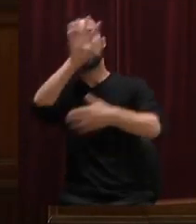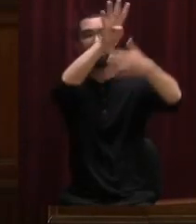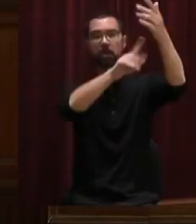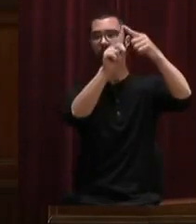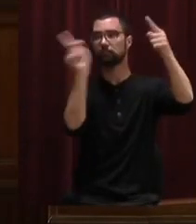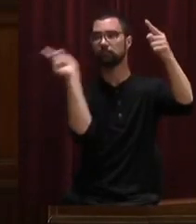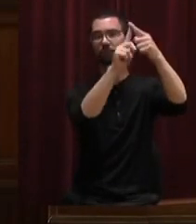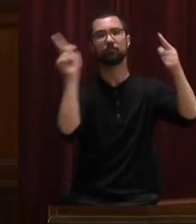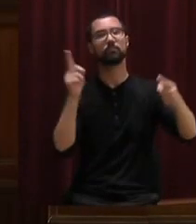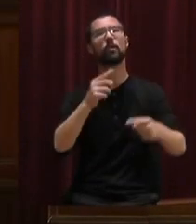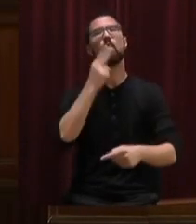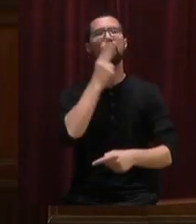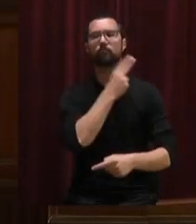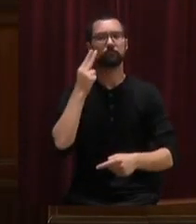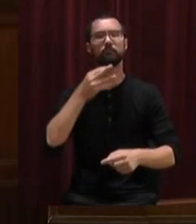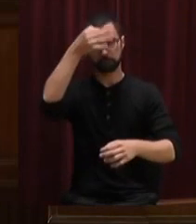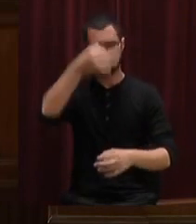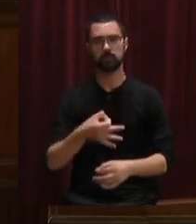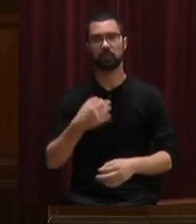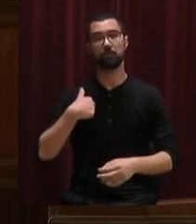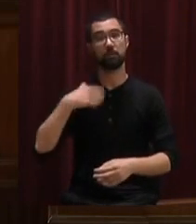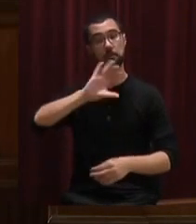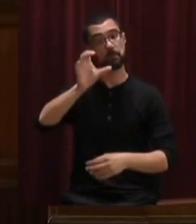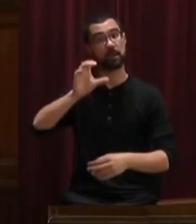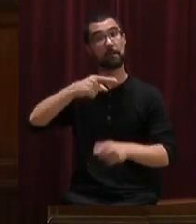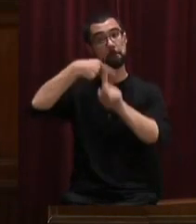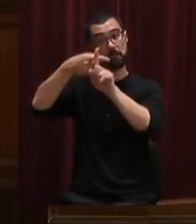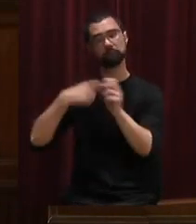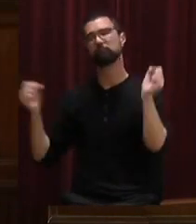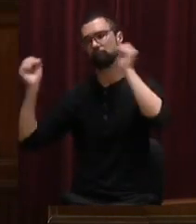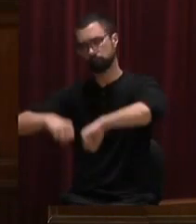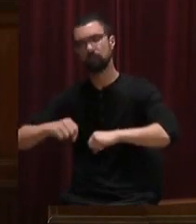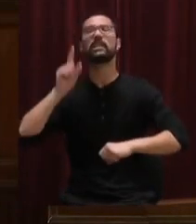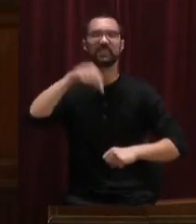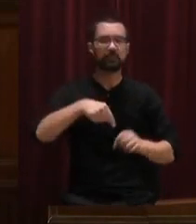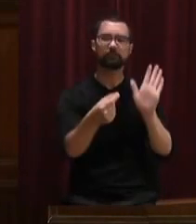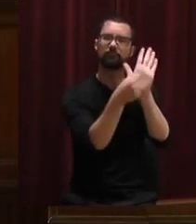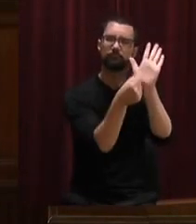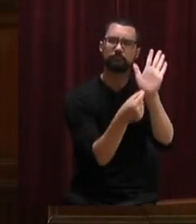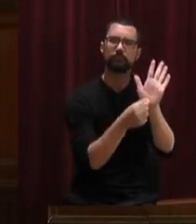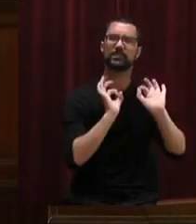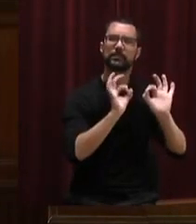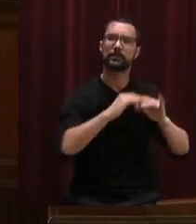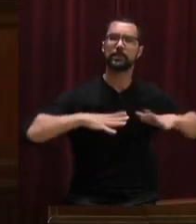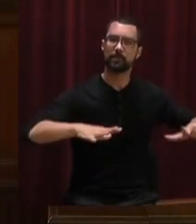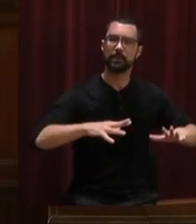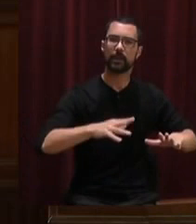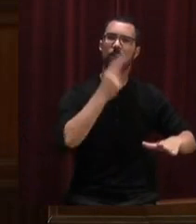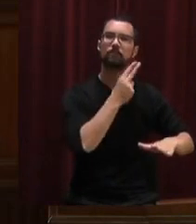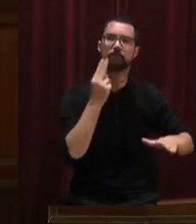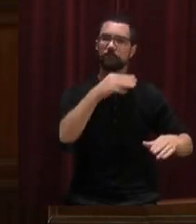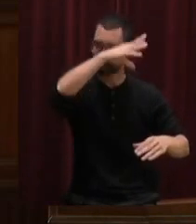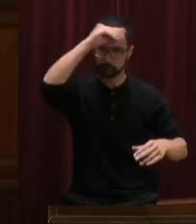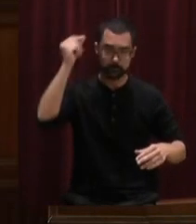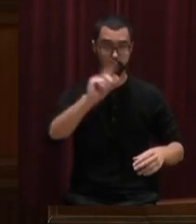pactat amb Més per Mallorca, i analitzant les necessitats específiques d'Eivissa. Només així completarem la modernització del transport